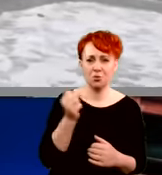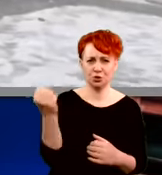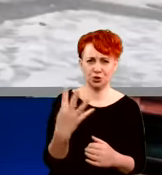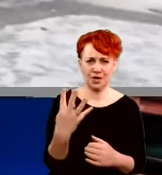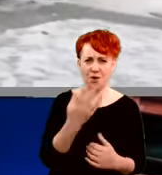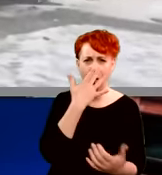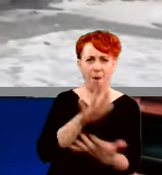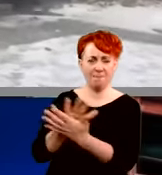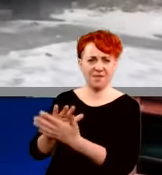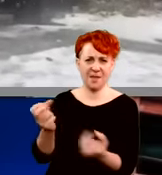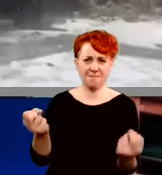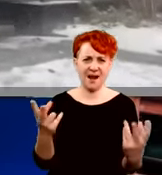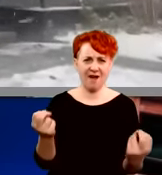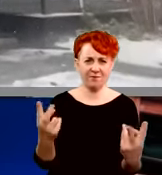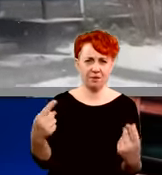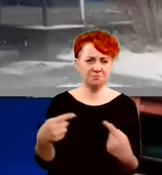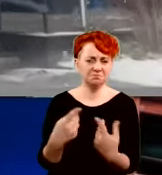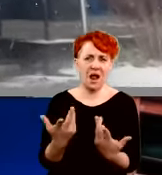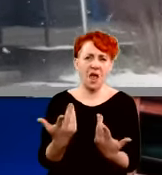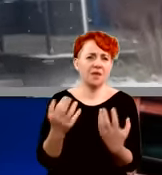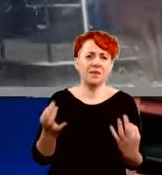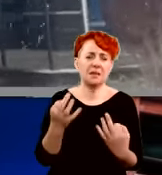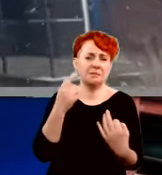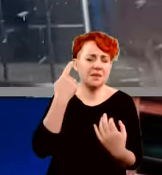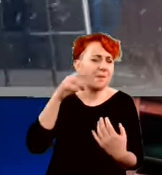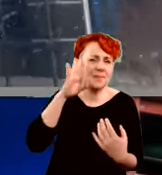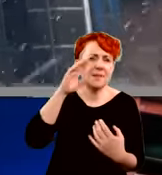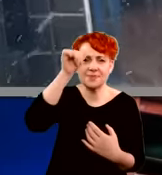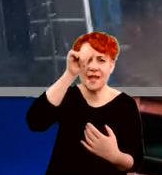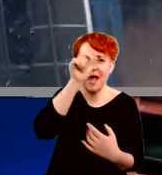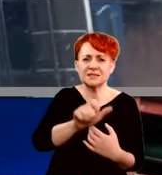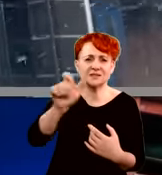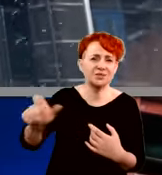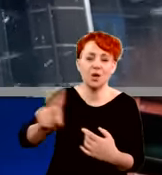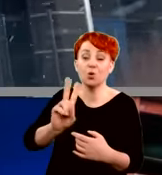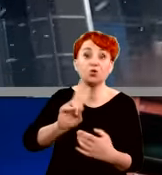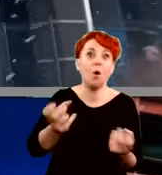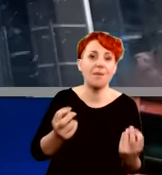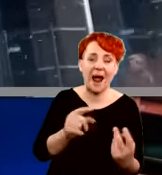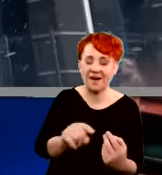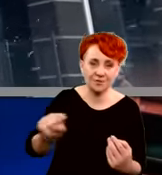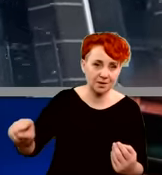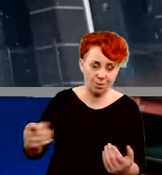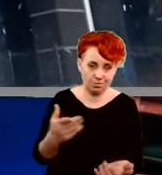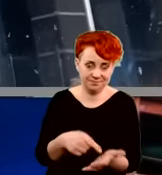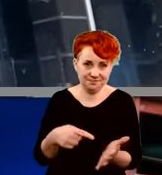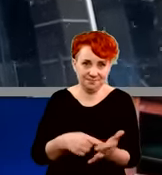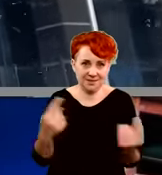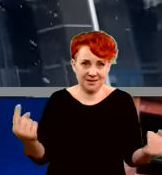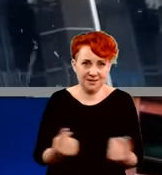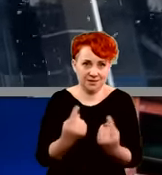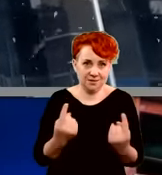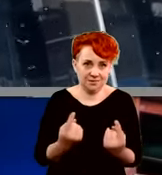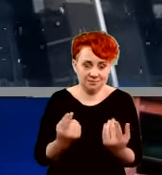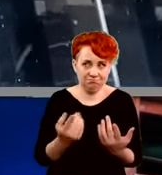opinie prawne. W tej chwili nie potrafię przytoczyć nazwisk z pamięci, ponieważ no to już jest sytuacja sprzed, zdaje